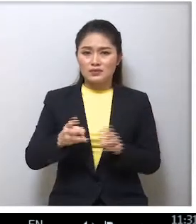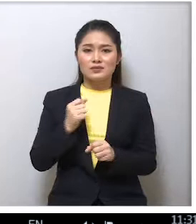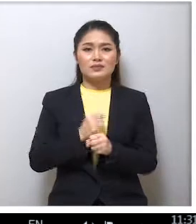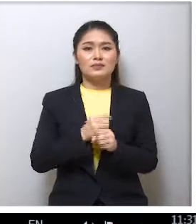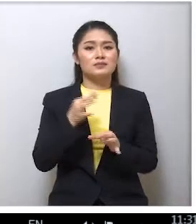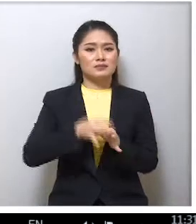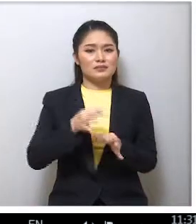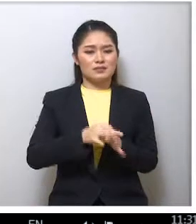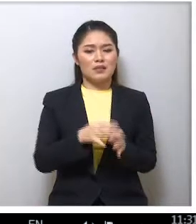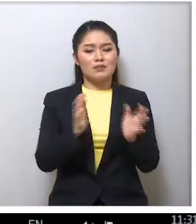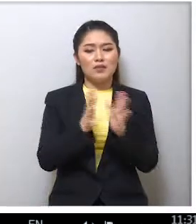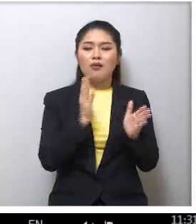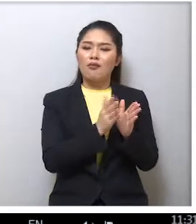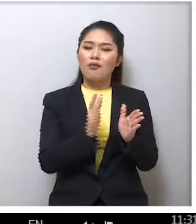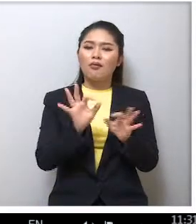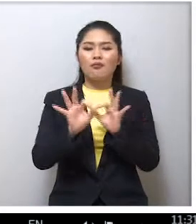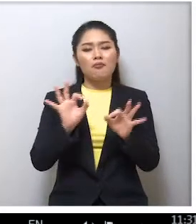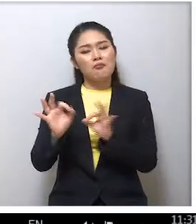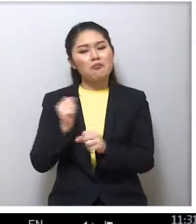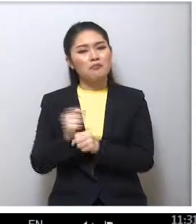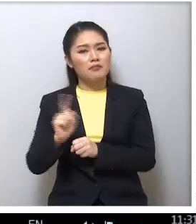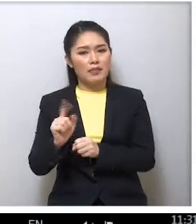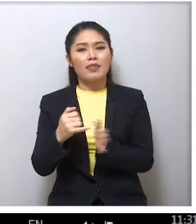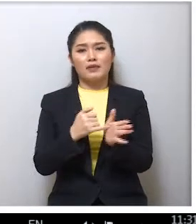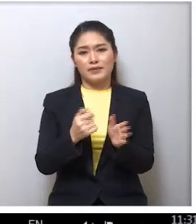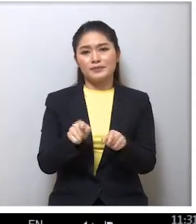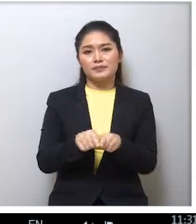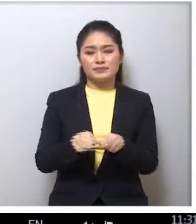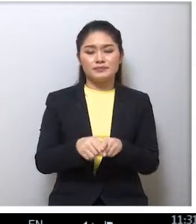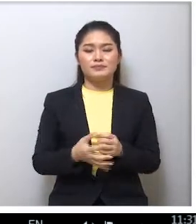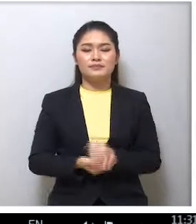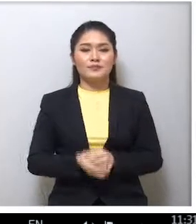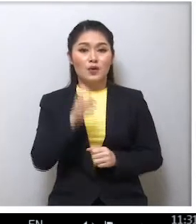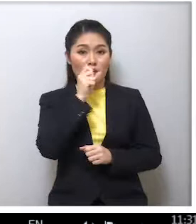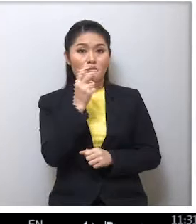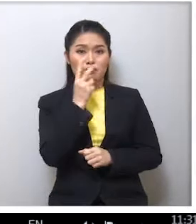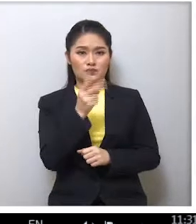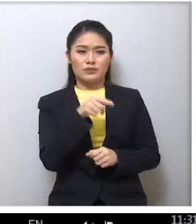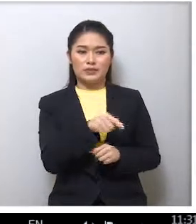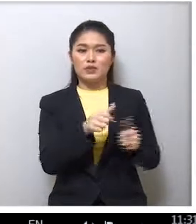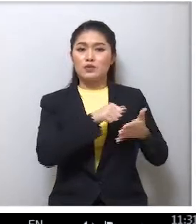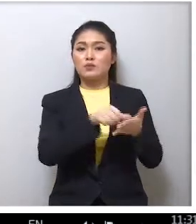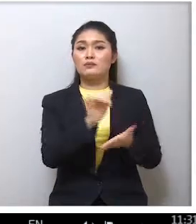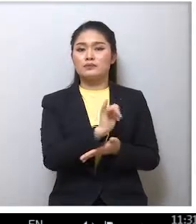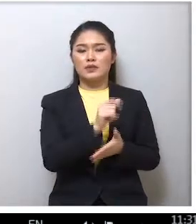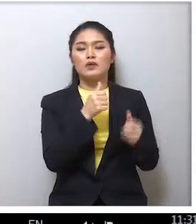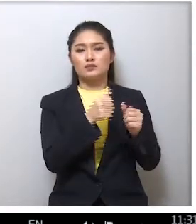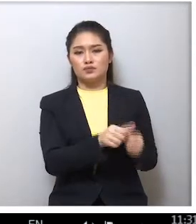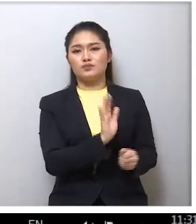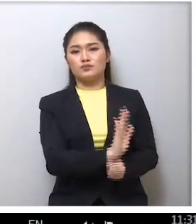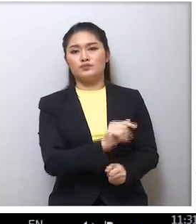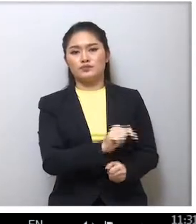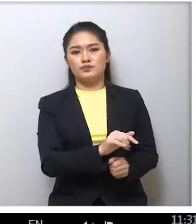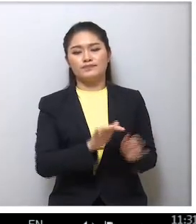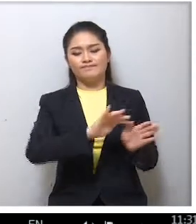างนะอีกแบบนึงก็ง่ายนะครับลองดูนะเดี๋ยวตัวนี้เรายังไม่ลบออกนะครับเดี๋ยวเราเลื่อนเขา